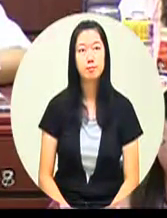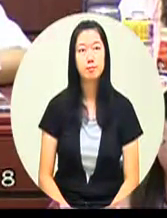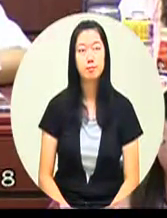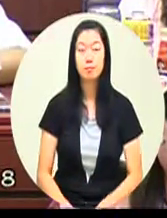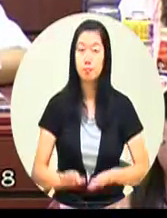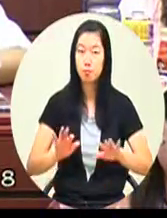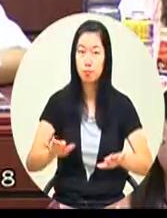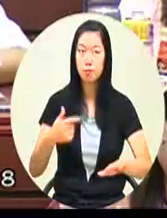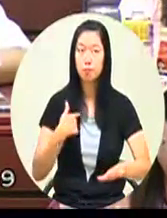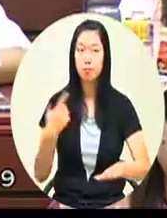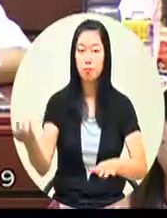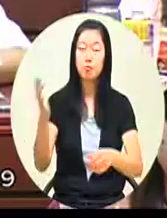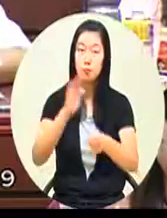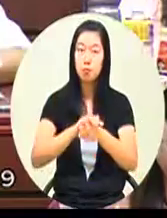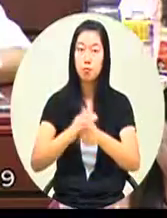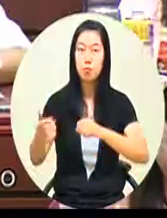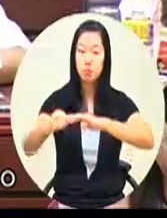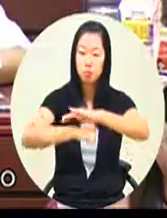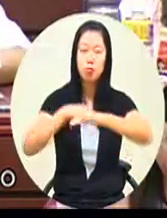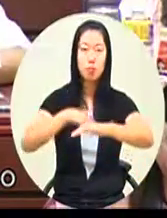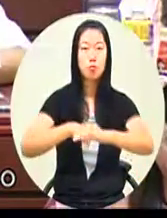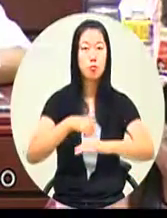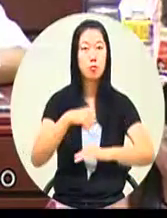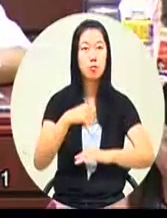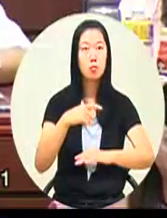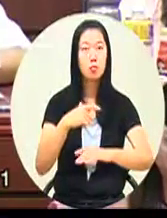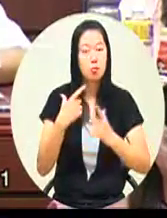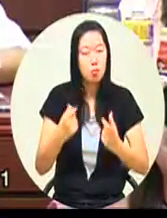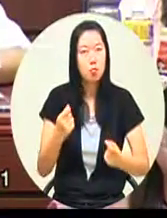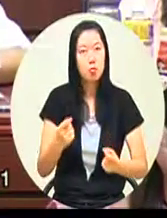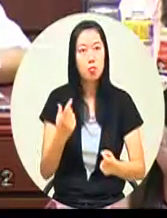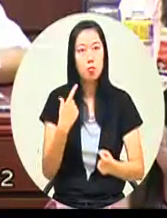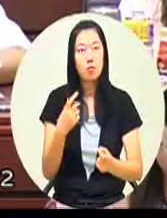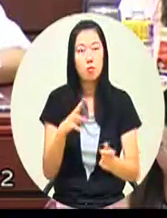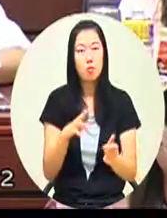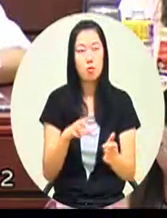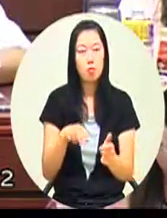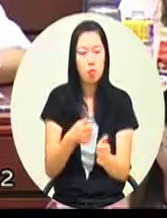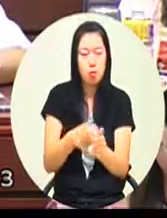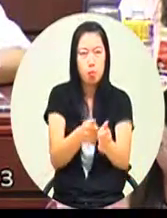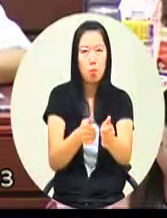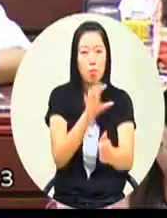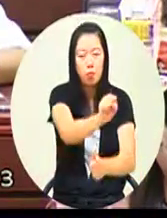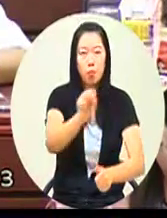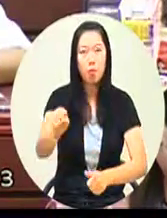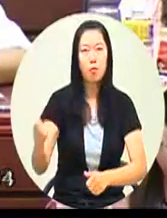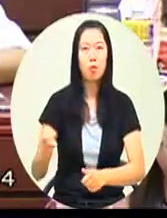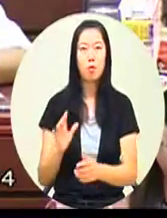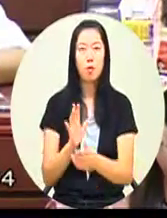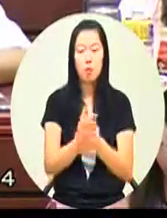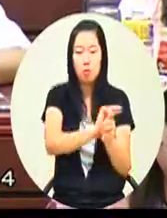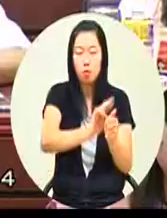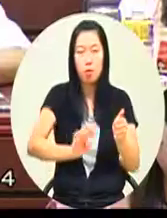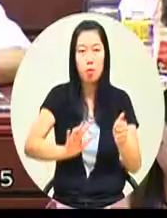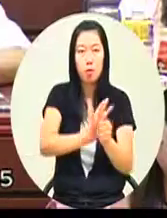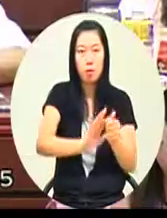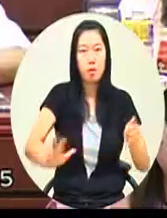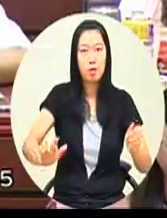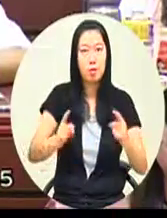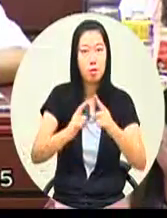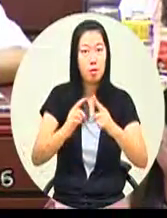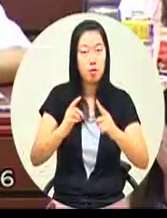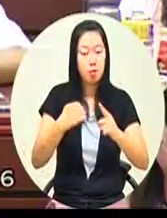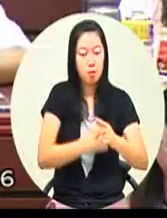是捕进来的犬猫，原则上就是会追咬人，会影响到人身安全的啊，甚至有些是车